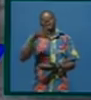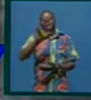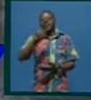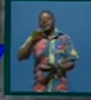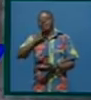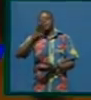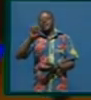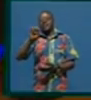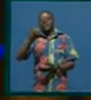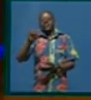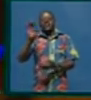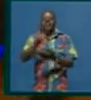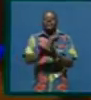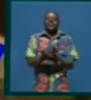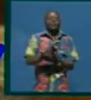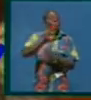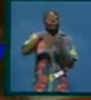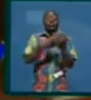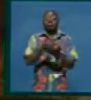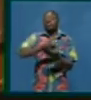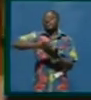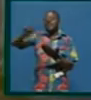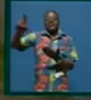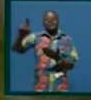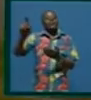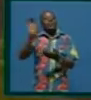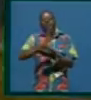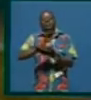film est à l'affiche toute cette semaine au Ciné Burkina.